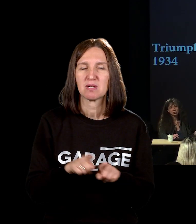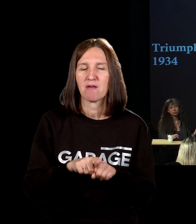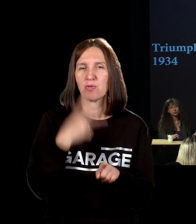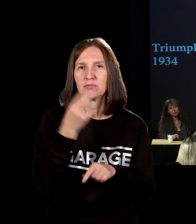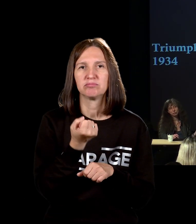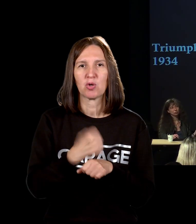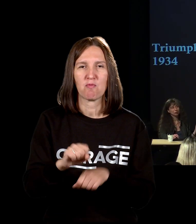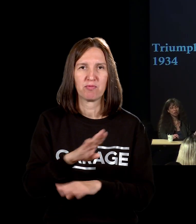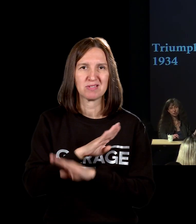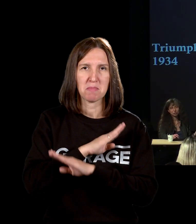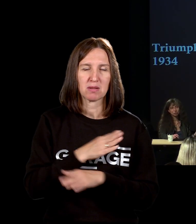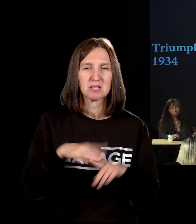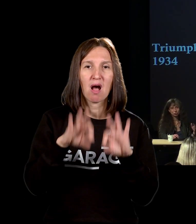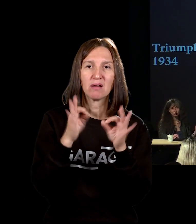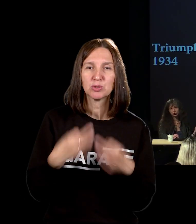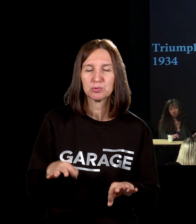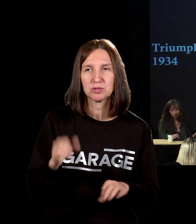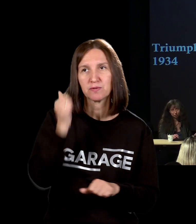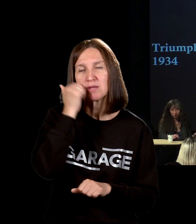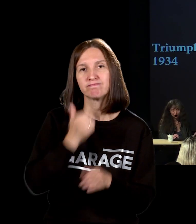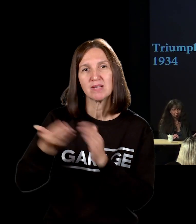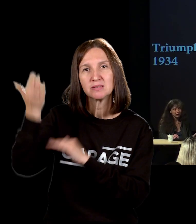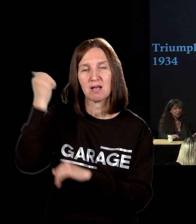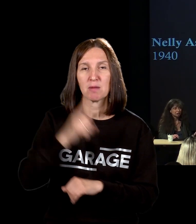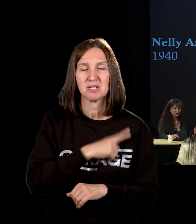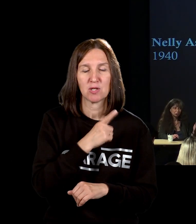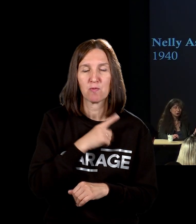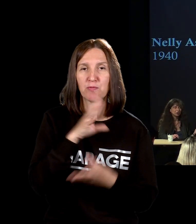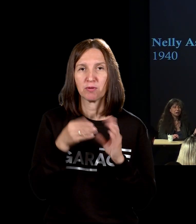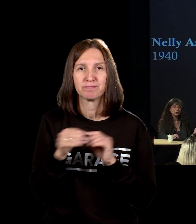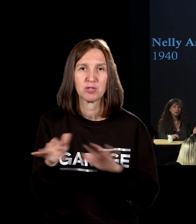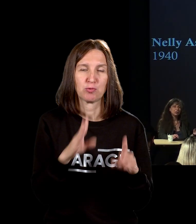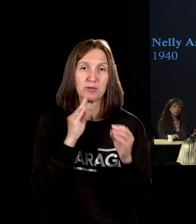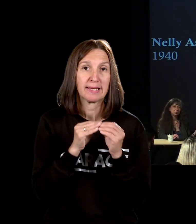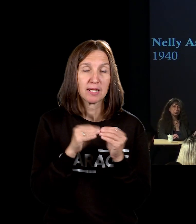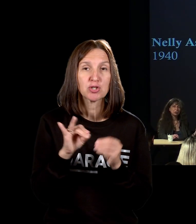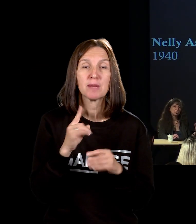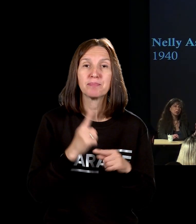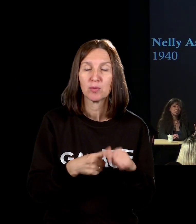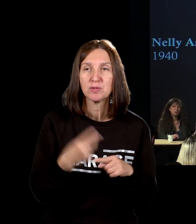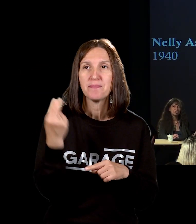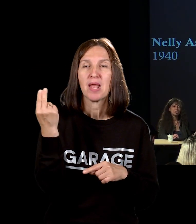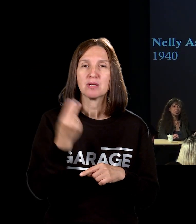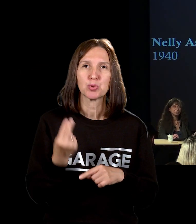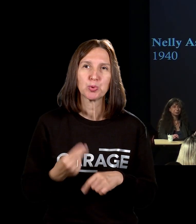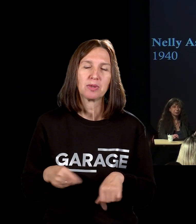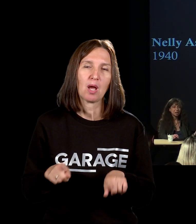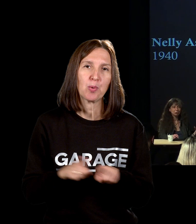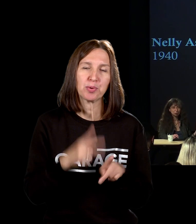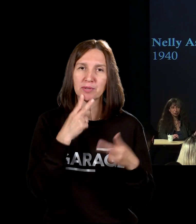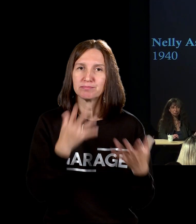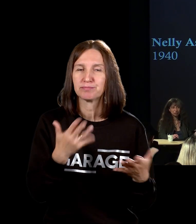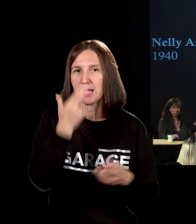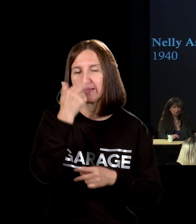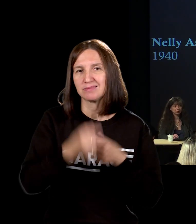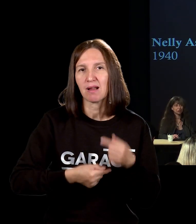что искусство в духе старых мастеров – это то, что всегда актуально. Сюжеты те же. И рисует такой абсолютный…